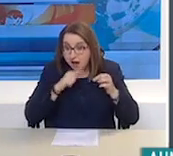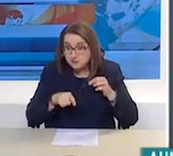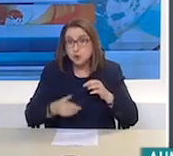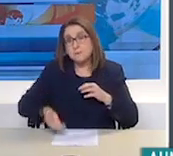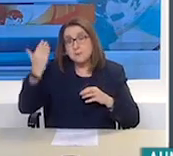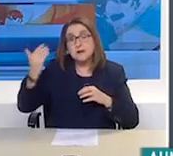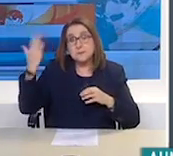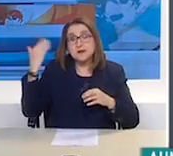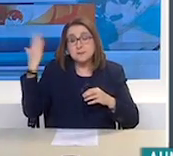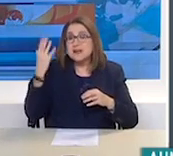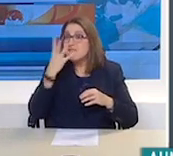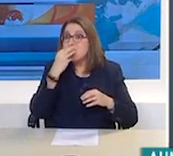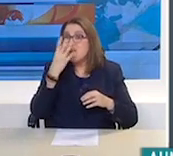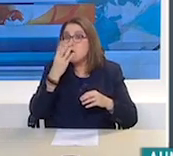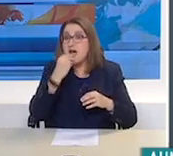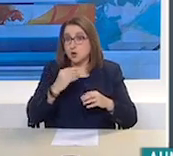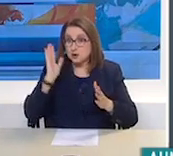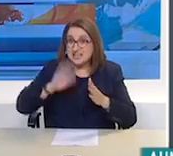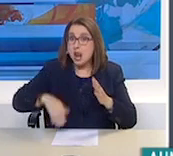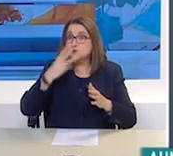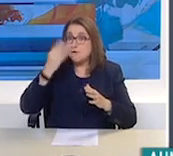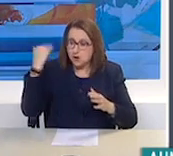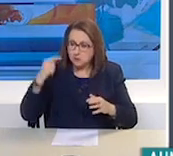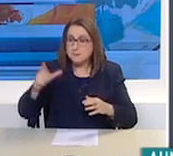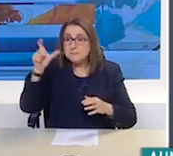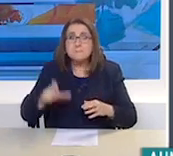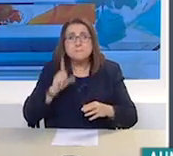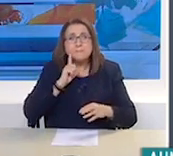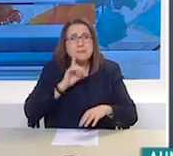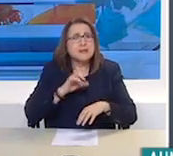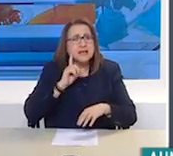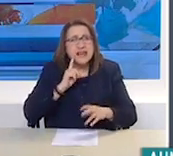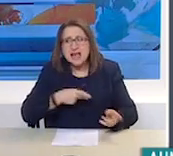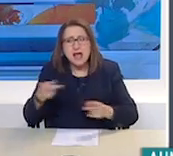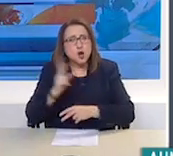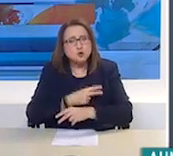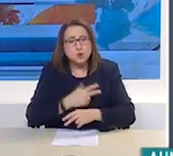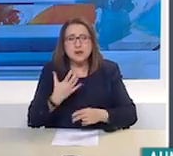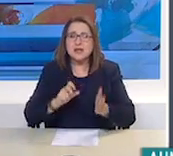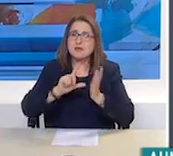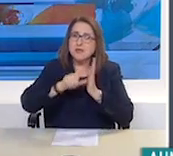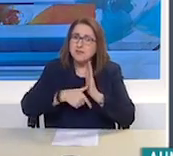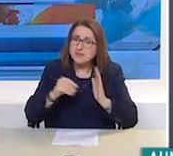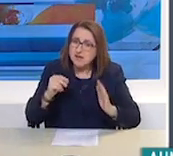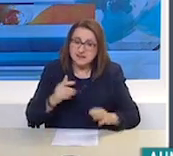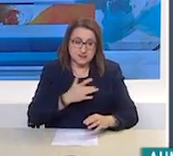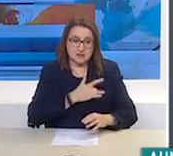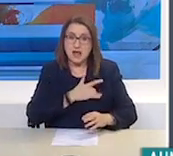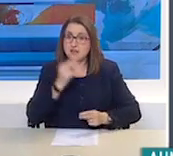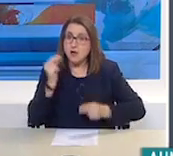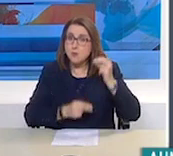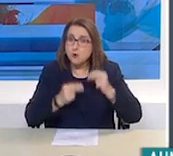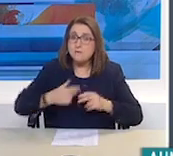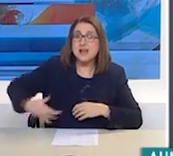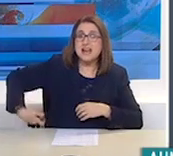συγκεκριμένη ασθενής είχε σαχαρό διαβήτη, υπέρταση, ήπια νεφρική ανεπάρκεια και κάποιο βαθμό συμφορητικής καρδιακής ανεπάρκειας. Η αναπνευστική